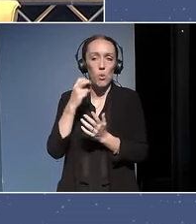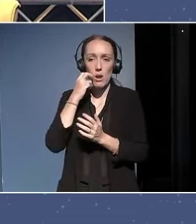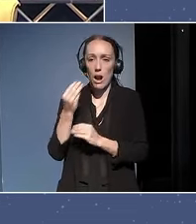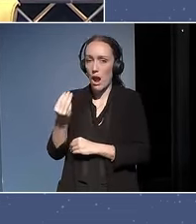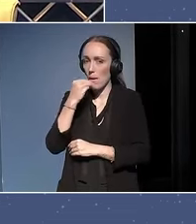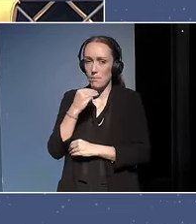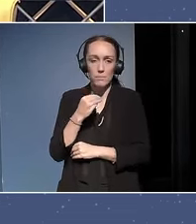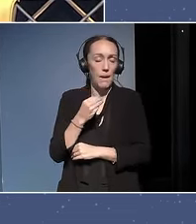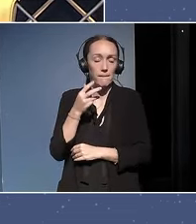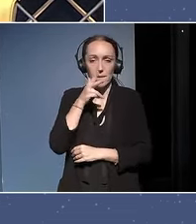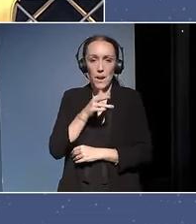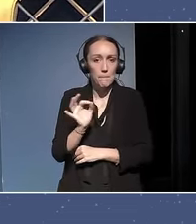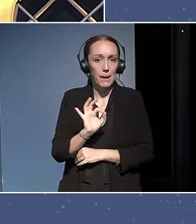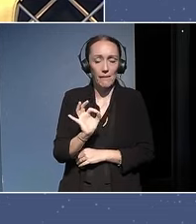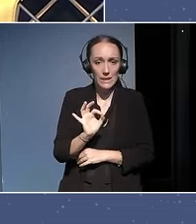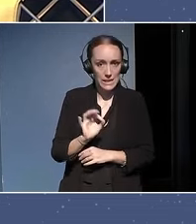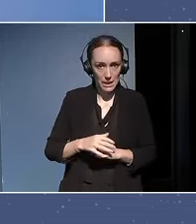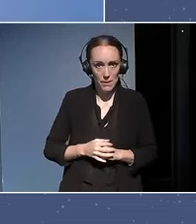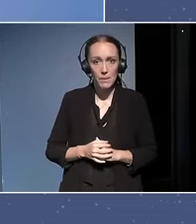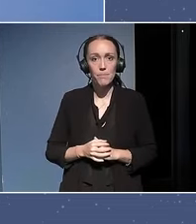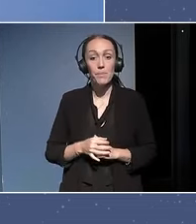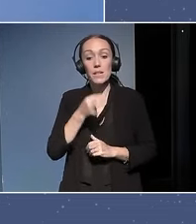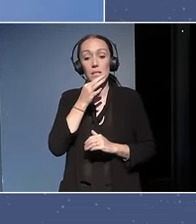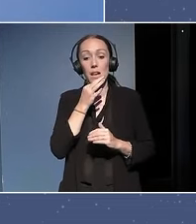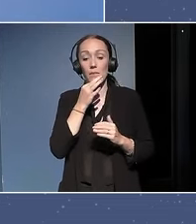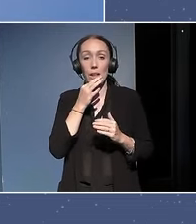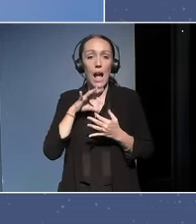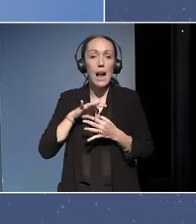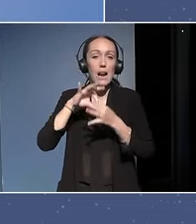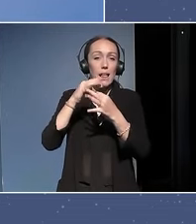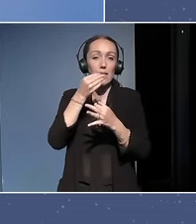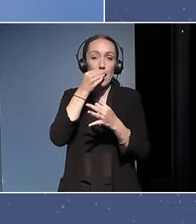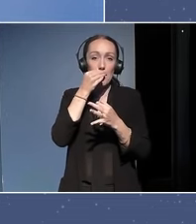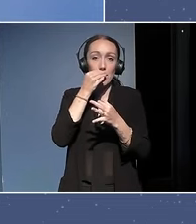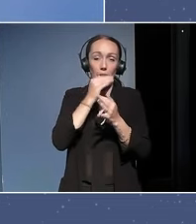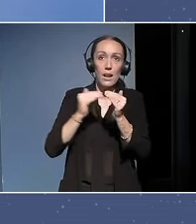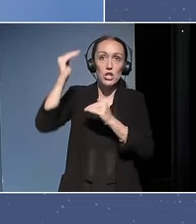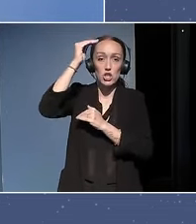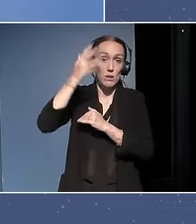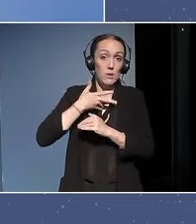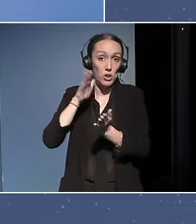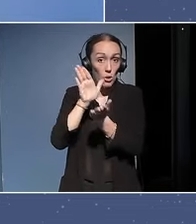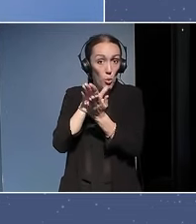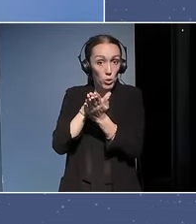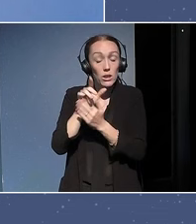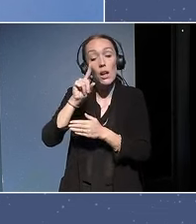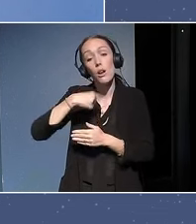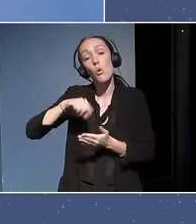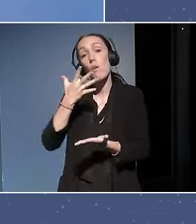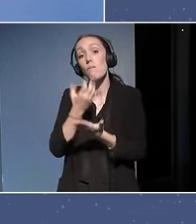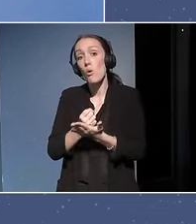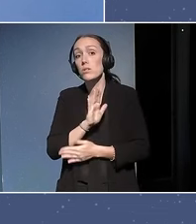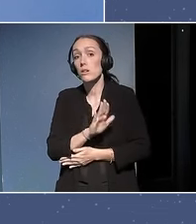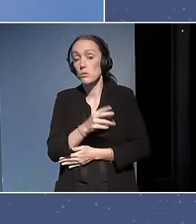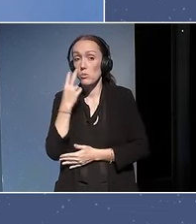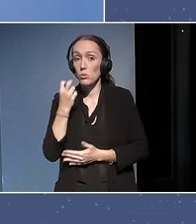nella in alto nella catena alimentare Abbiamo trovato anche le loro tracce fossili anche in Italia sia